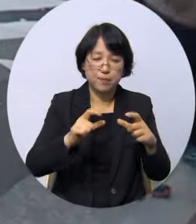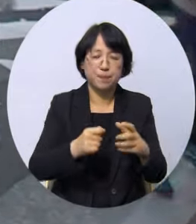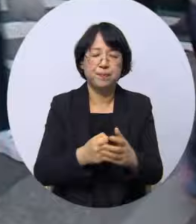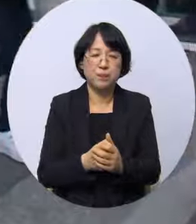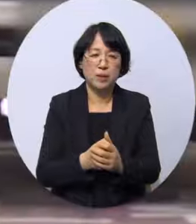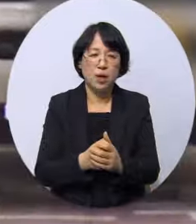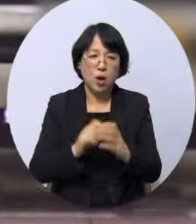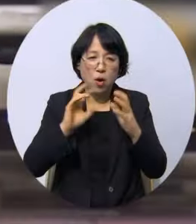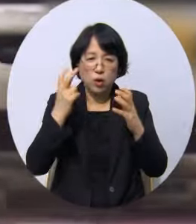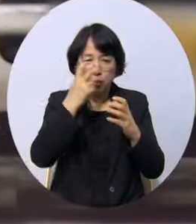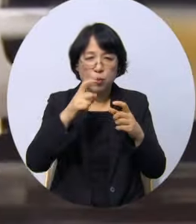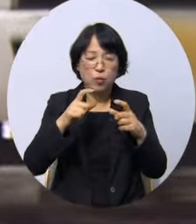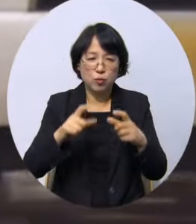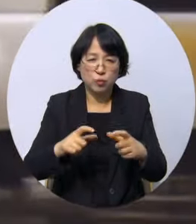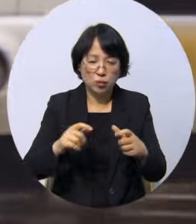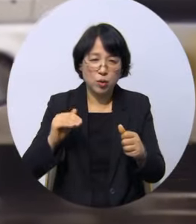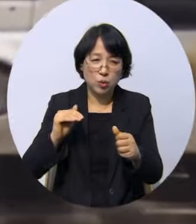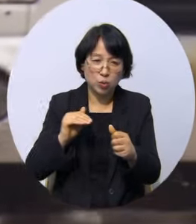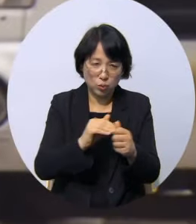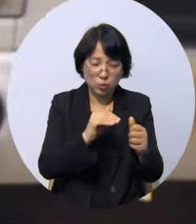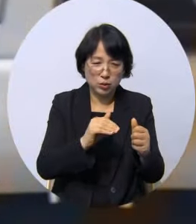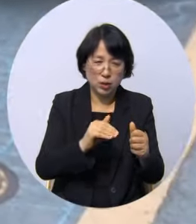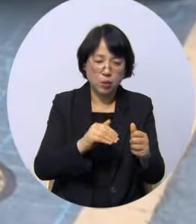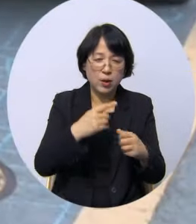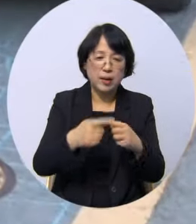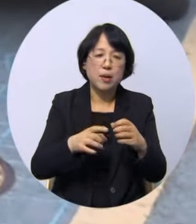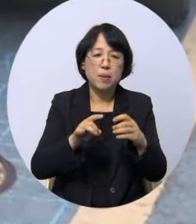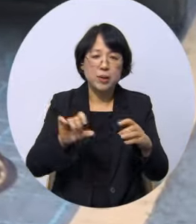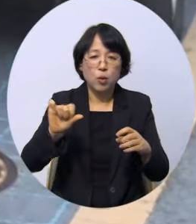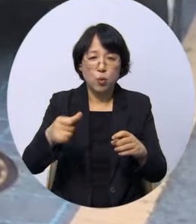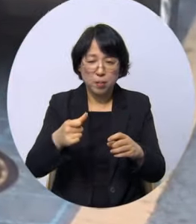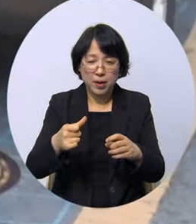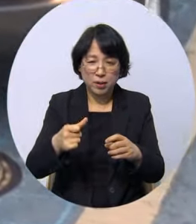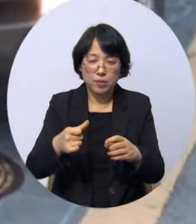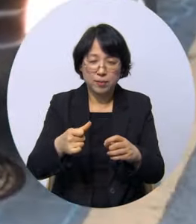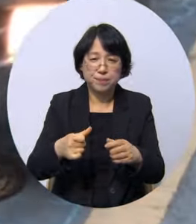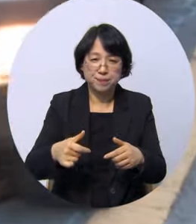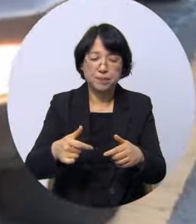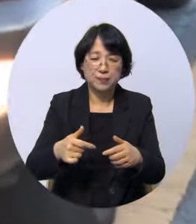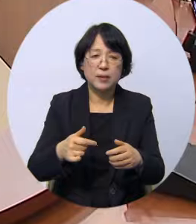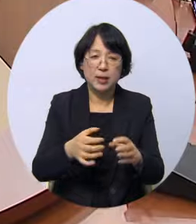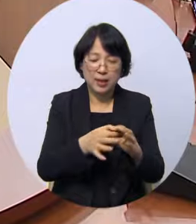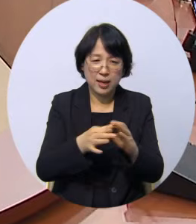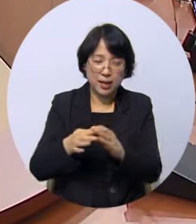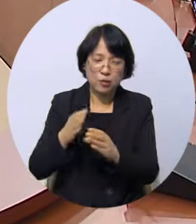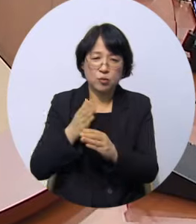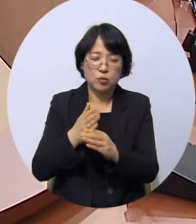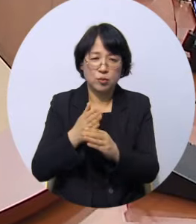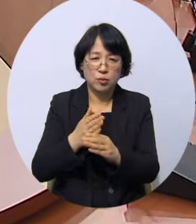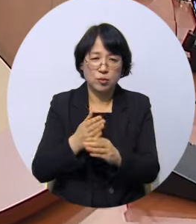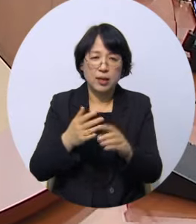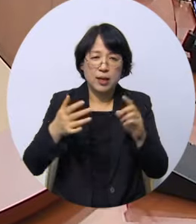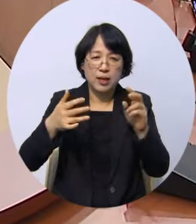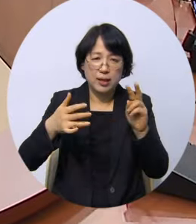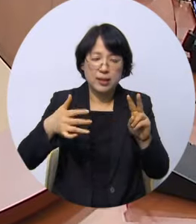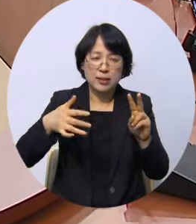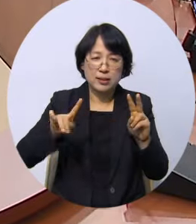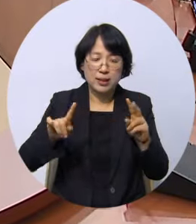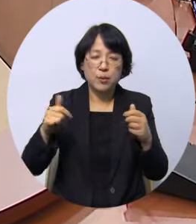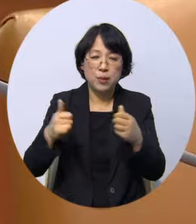어린이 보호구역내 교통사고는 매년 500건 안팎으로 꾸준히 발생하고 있습니다 2차 사회관계